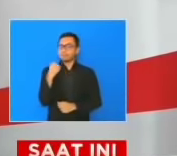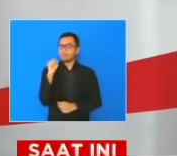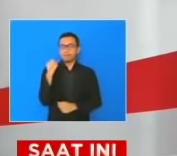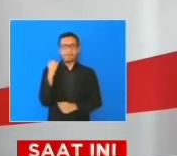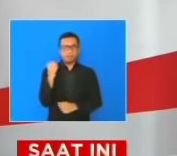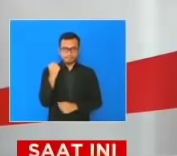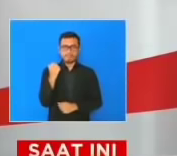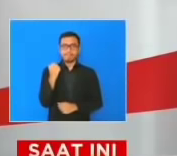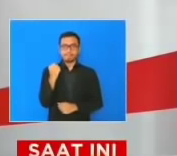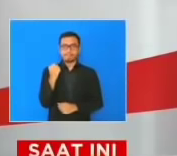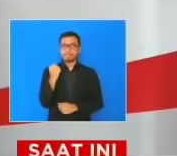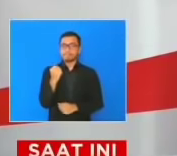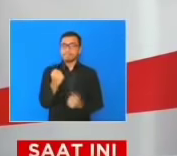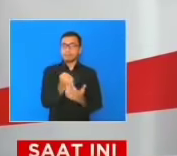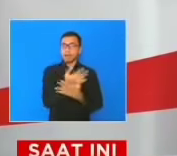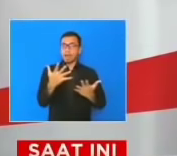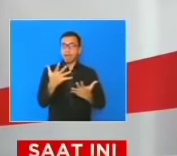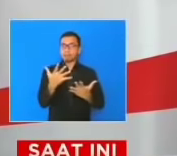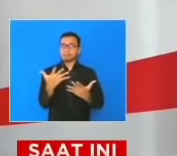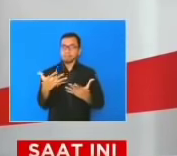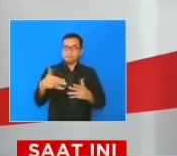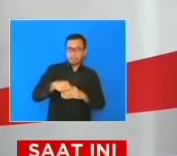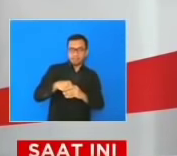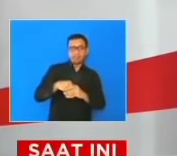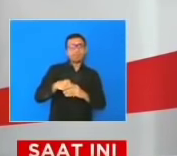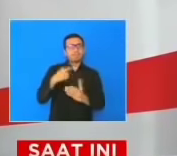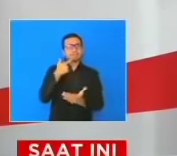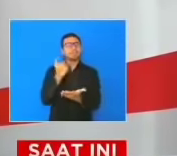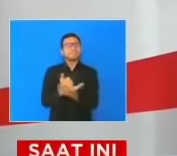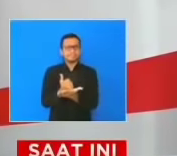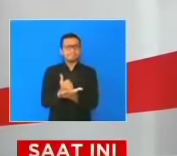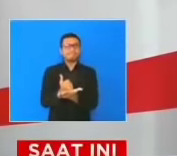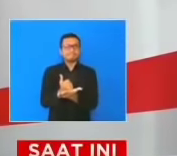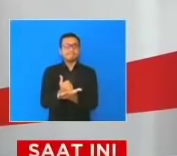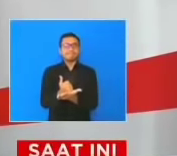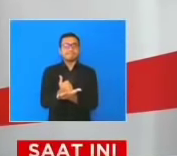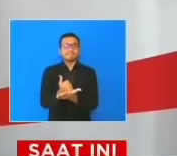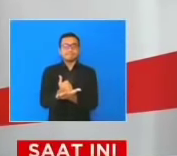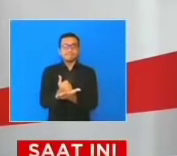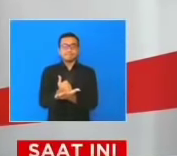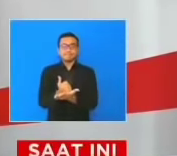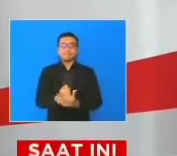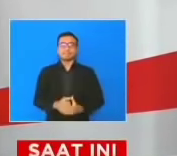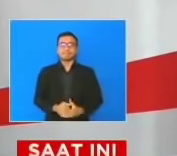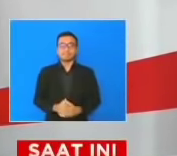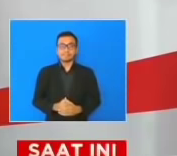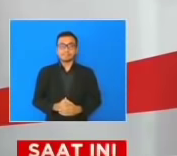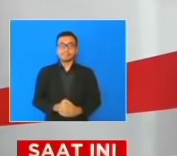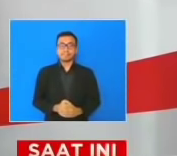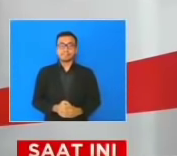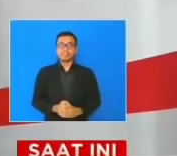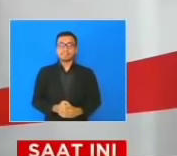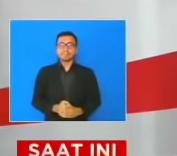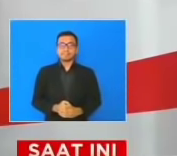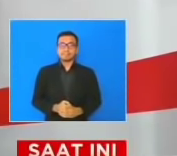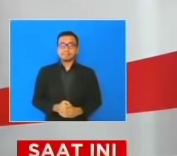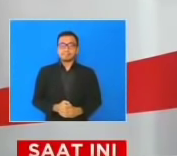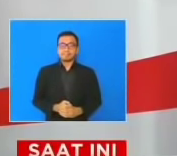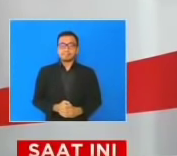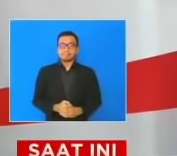Diperlukan peran serta masyarakat, karena hakikatnya masyarakatlah ujung tombak untuk